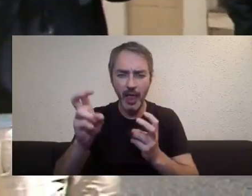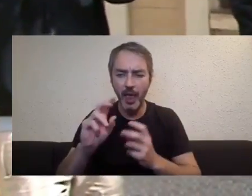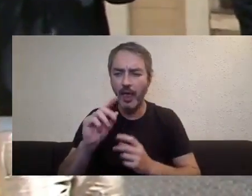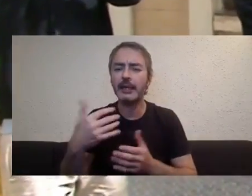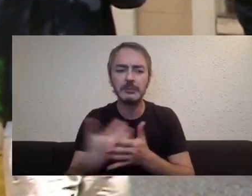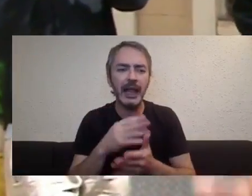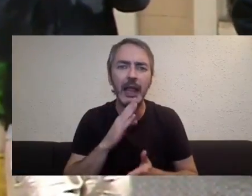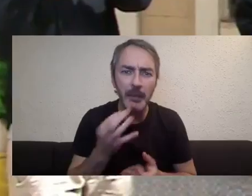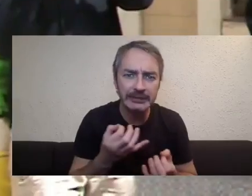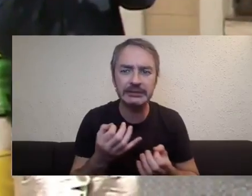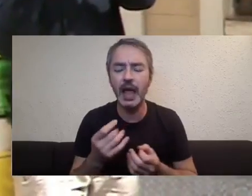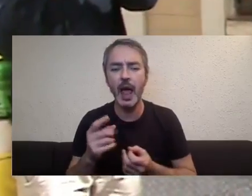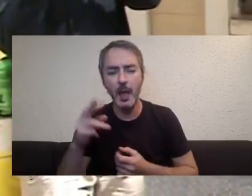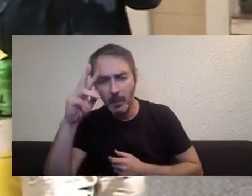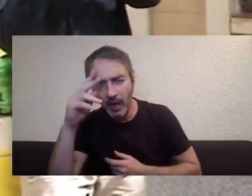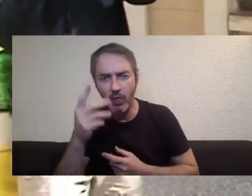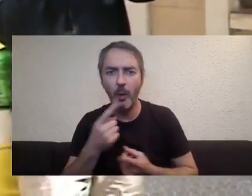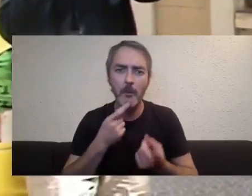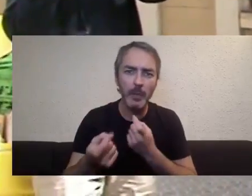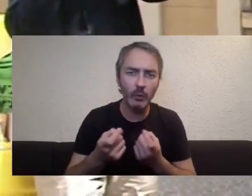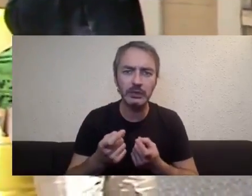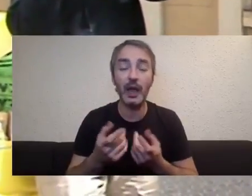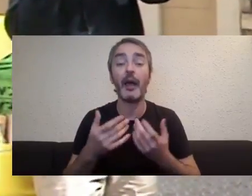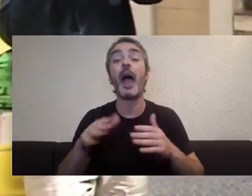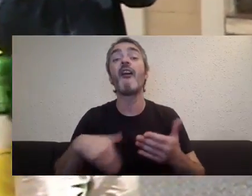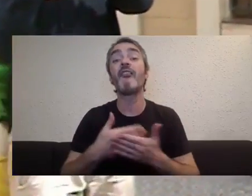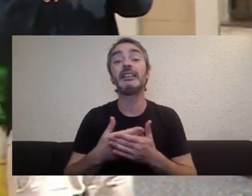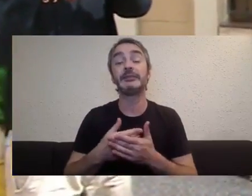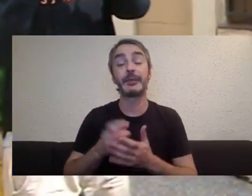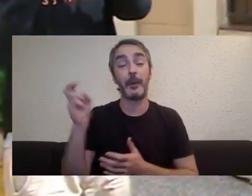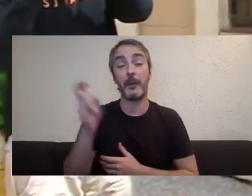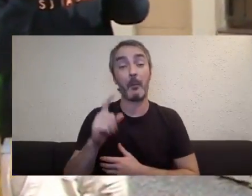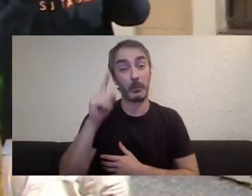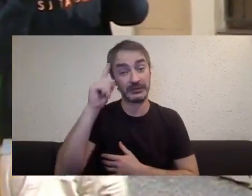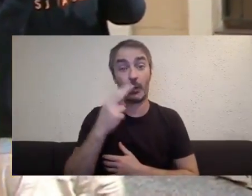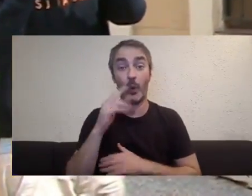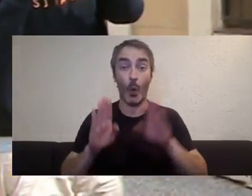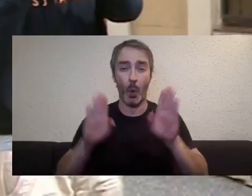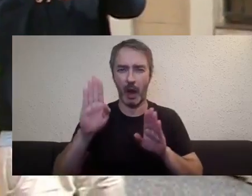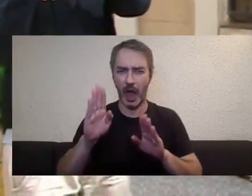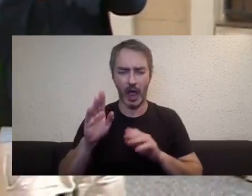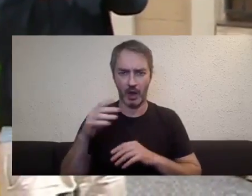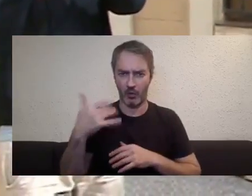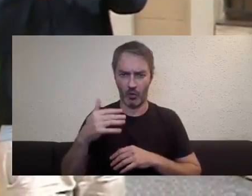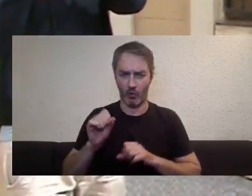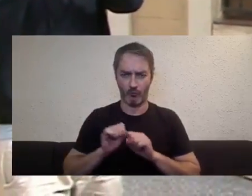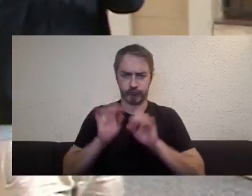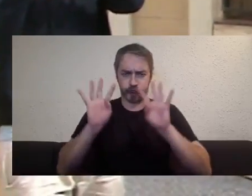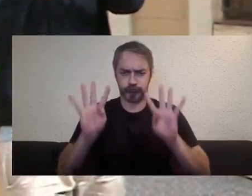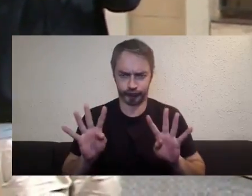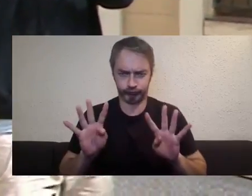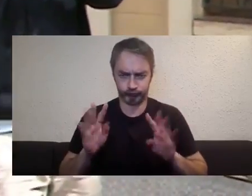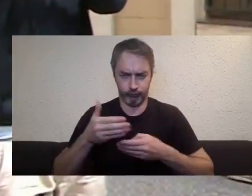baixant, enterant-se, participant de les activitats i així, fins que al final doncs, la Guàrdia Urbana va fer un dispositiu supertotxo,